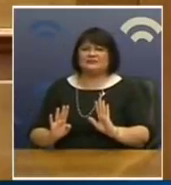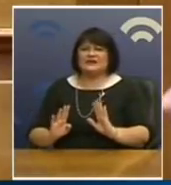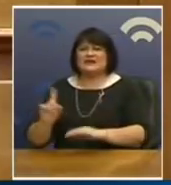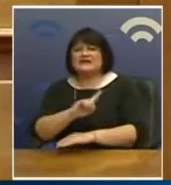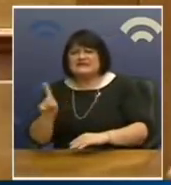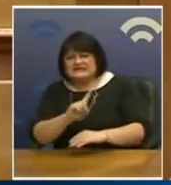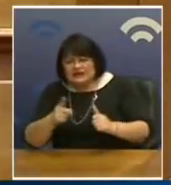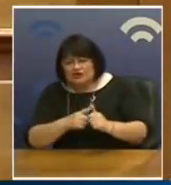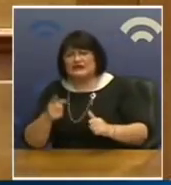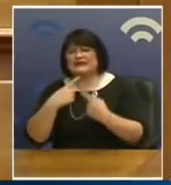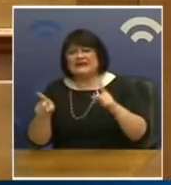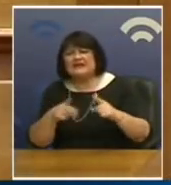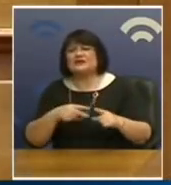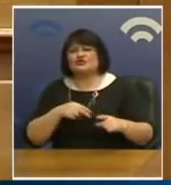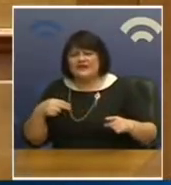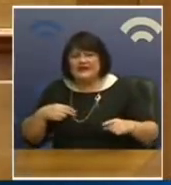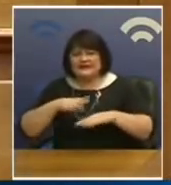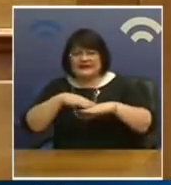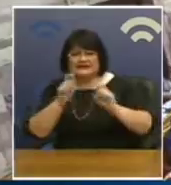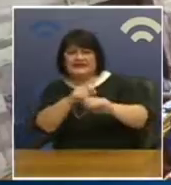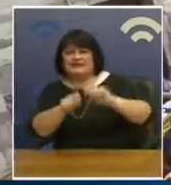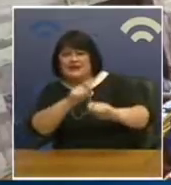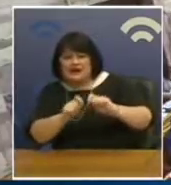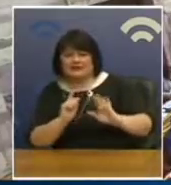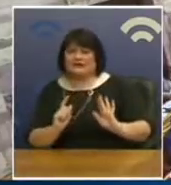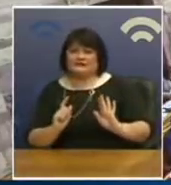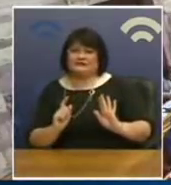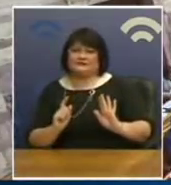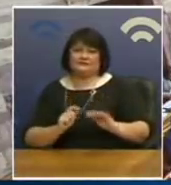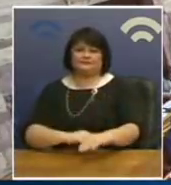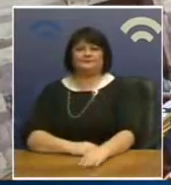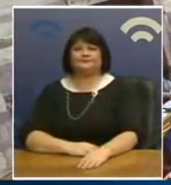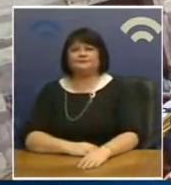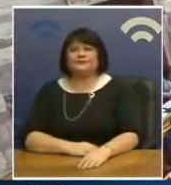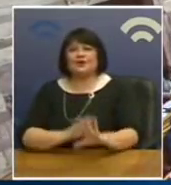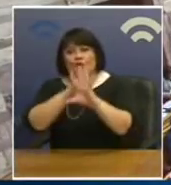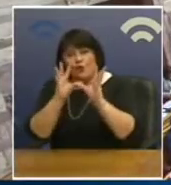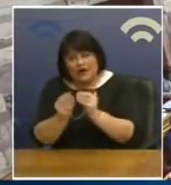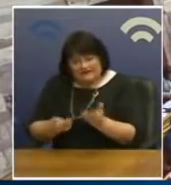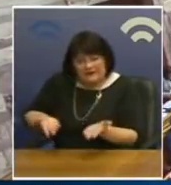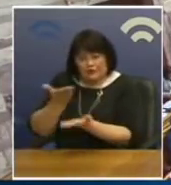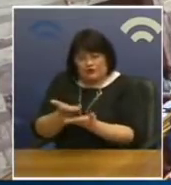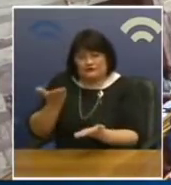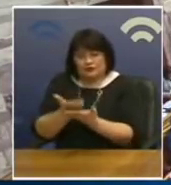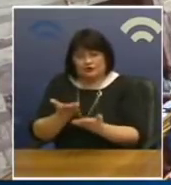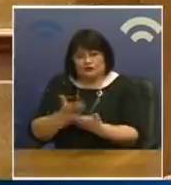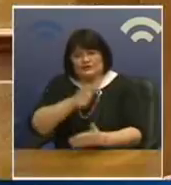σε εκπαιδευτικούς της μέσης εκπαίδευσης. Αυτά προτείνουμε και εσείς